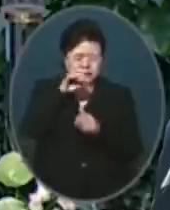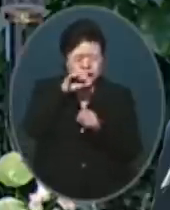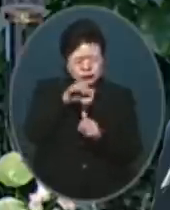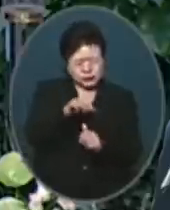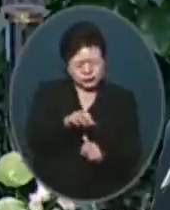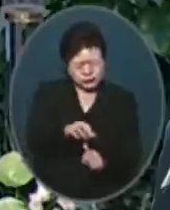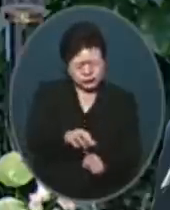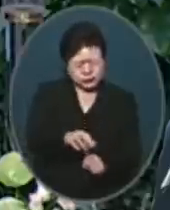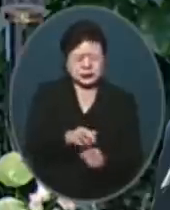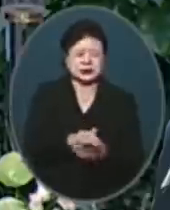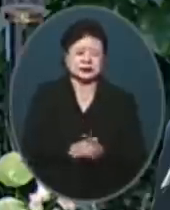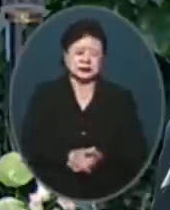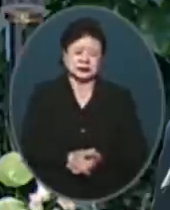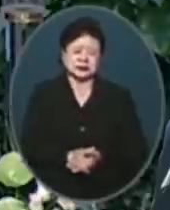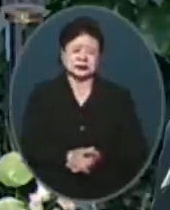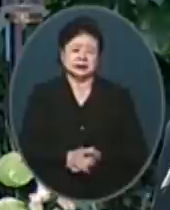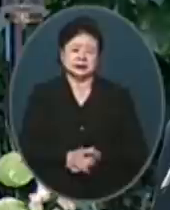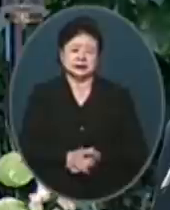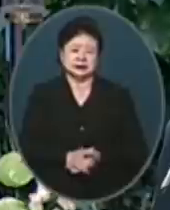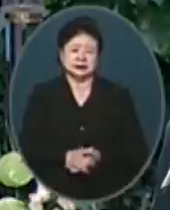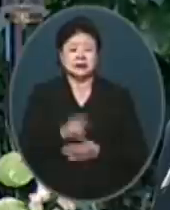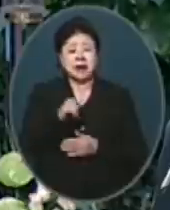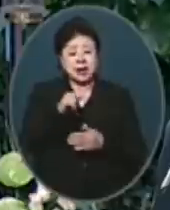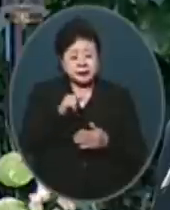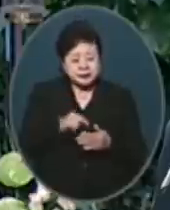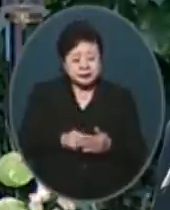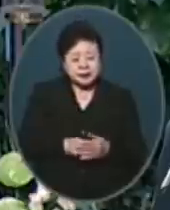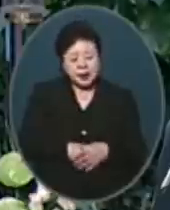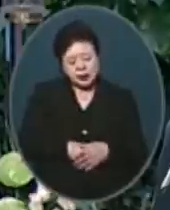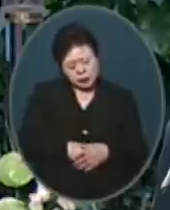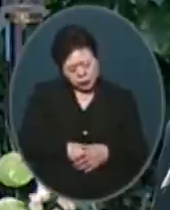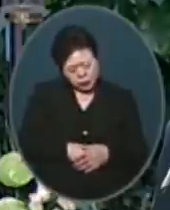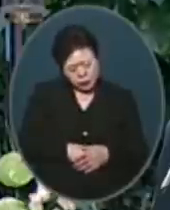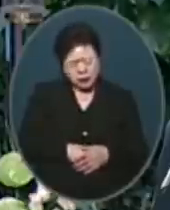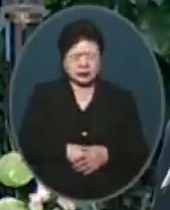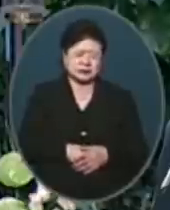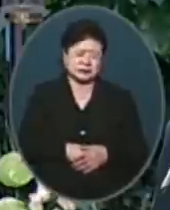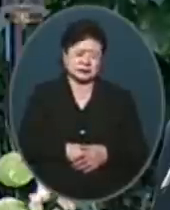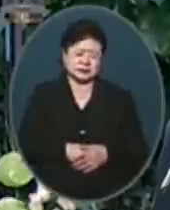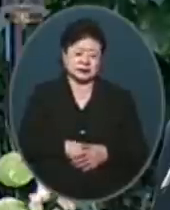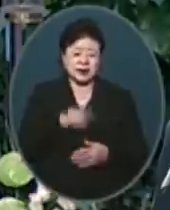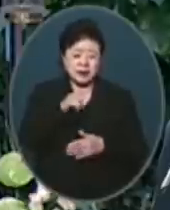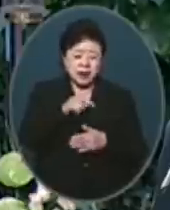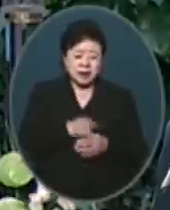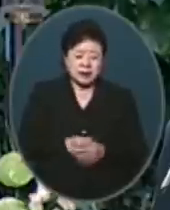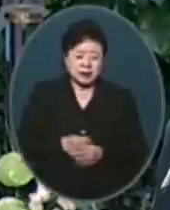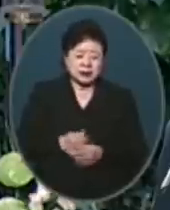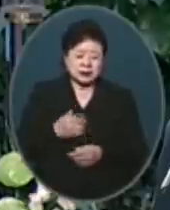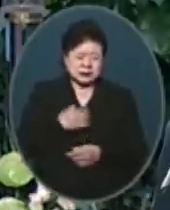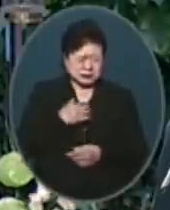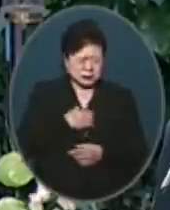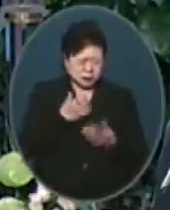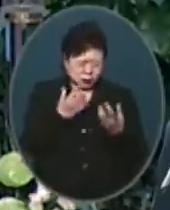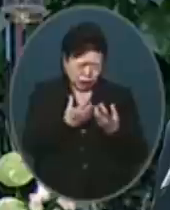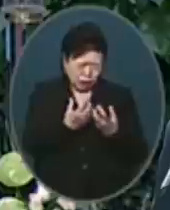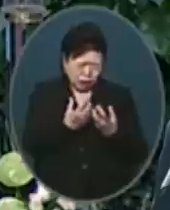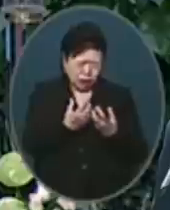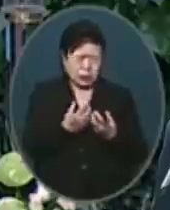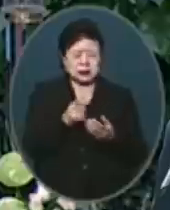짓누르고 그 마음이 피곤해지는 것입니다. 마음의 근심과 걱정이